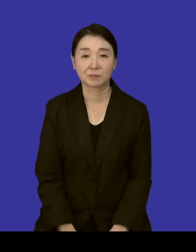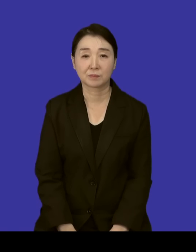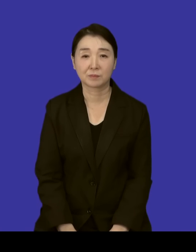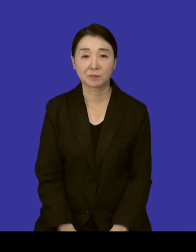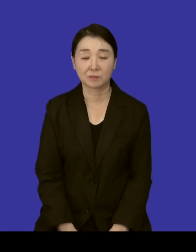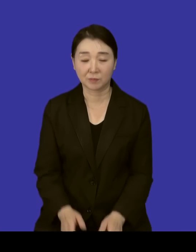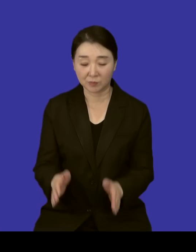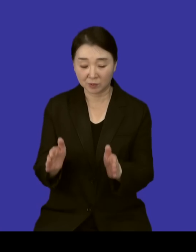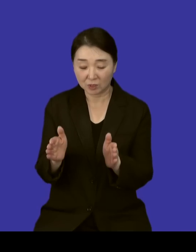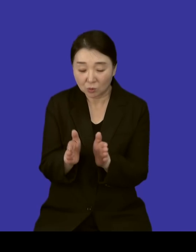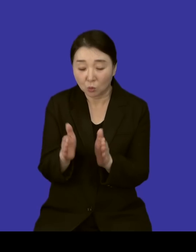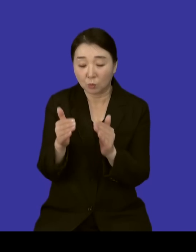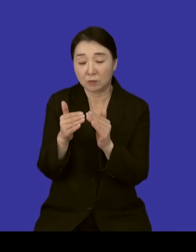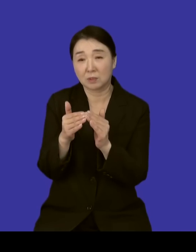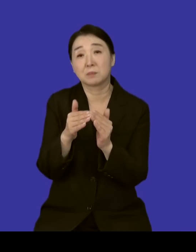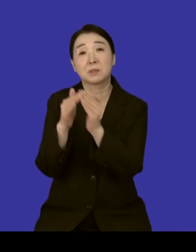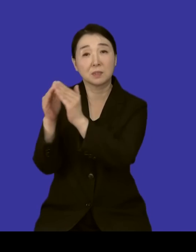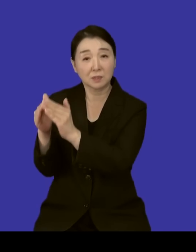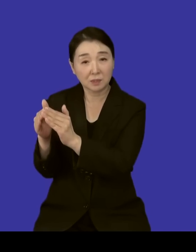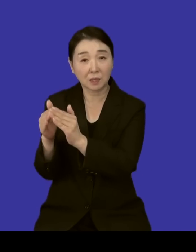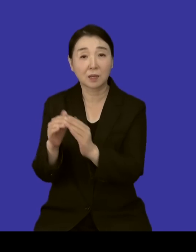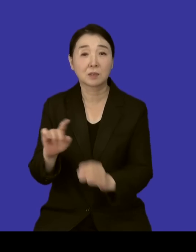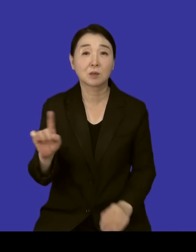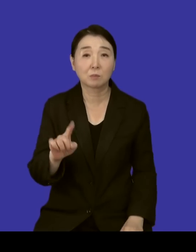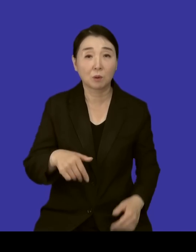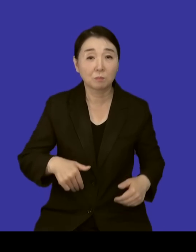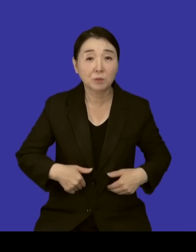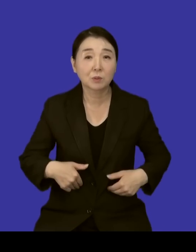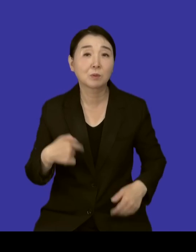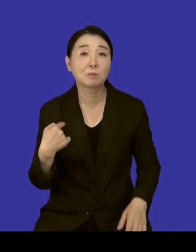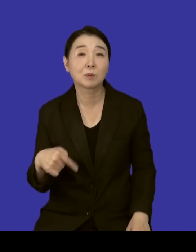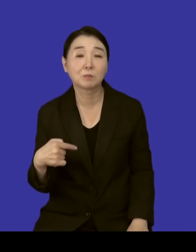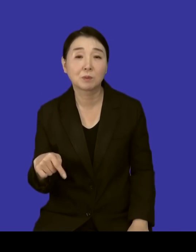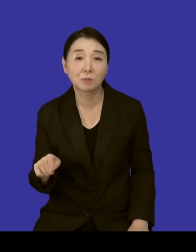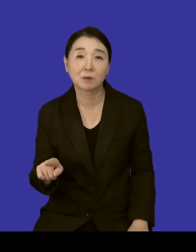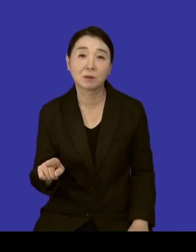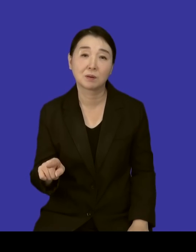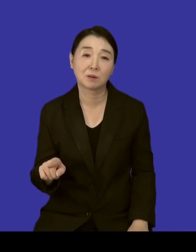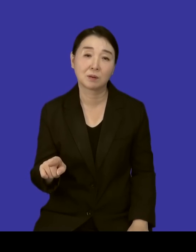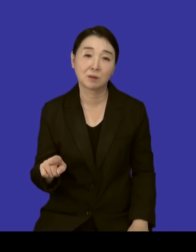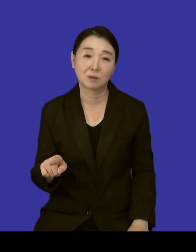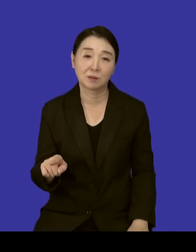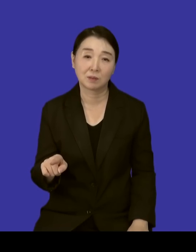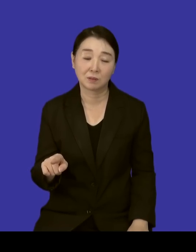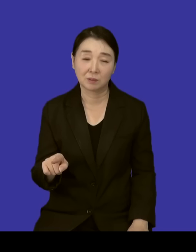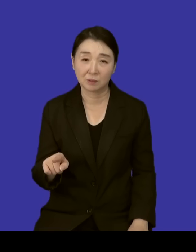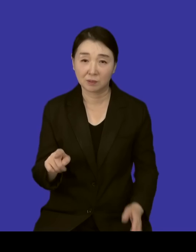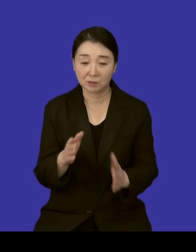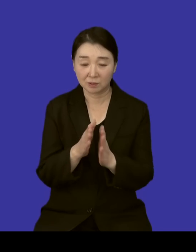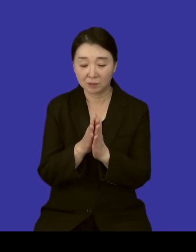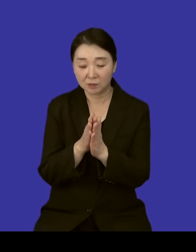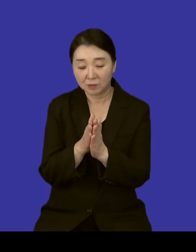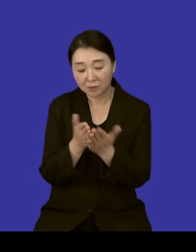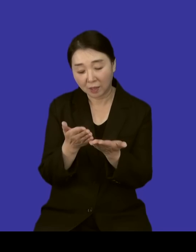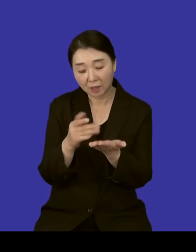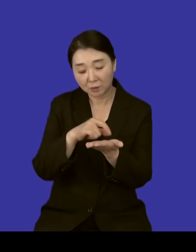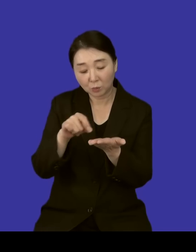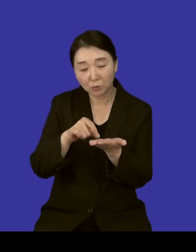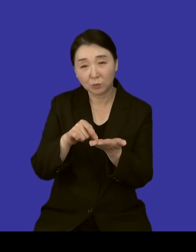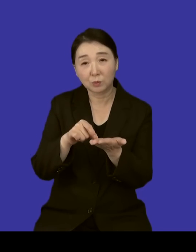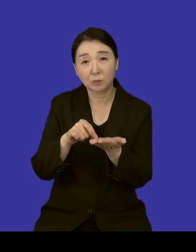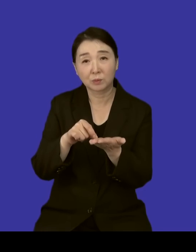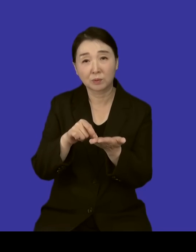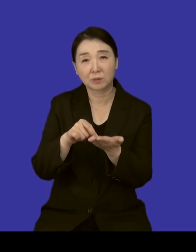집으로 가니까 이게 어디다 필요할까 해가지고 그 수많은 수십 건의 대학 노트를 다